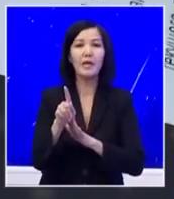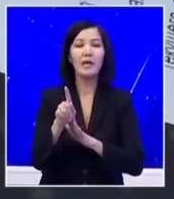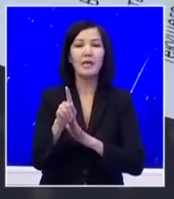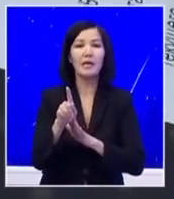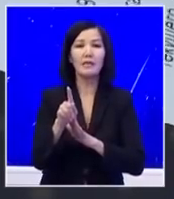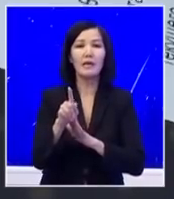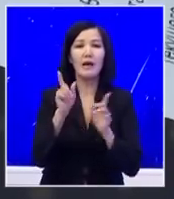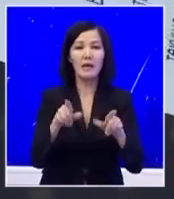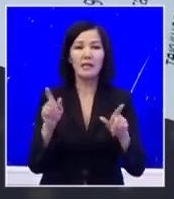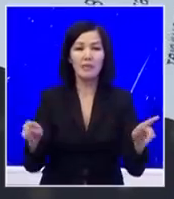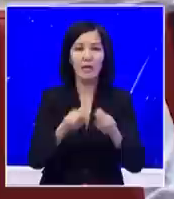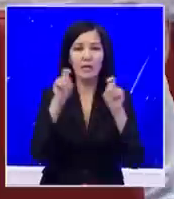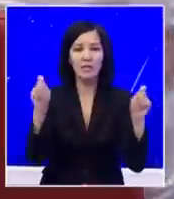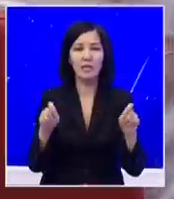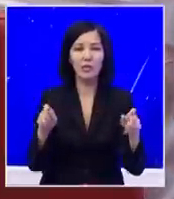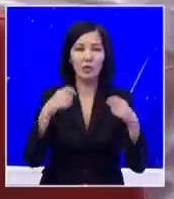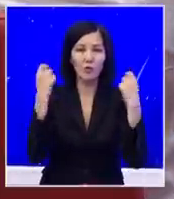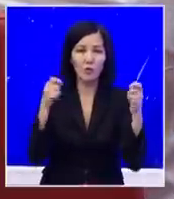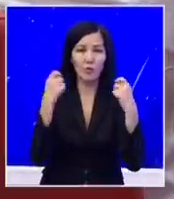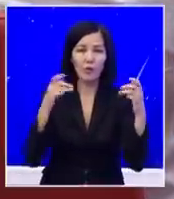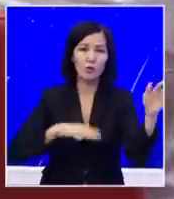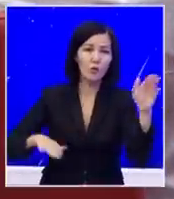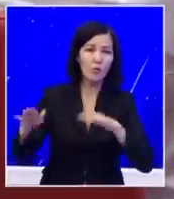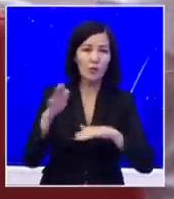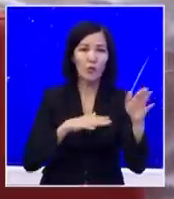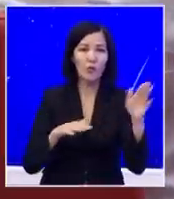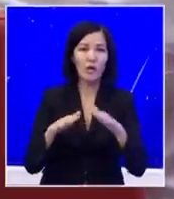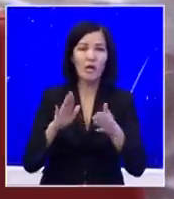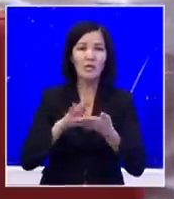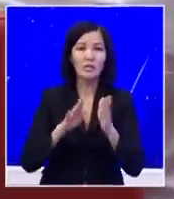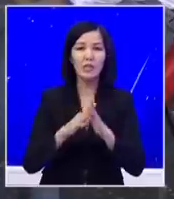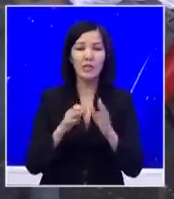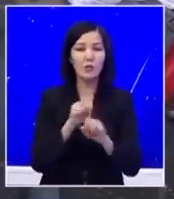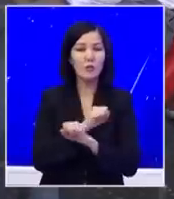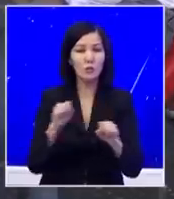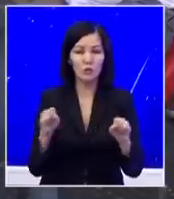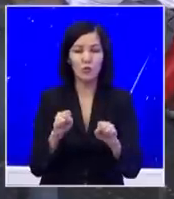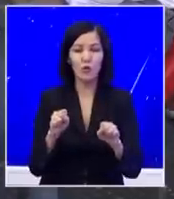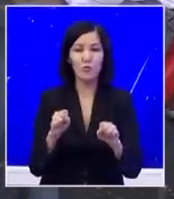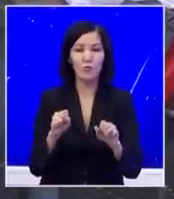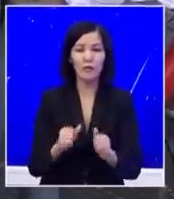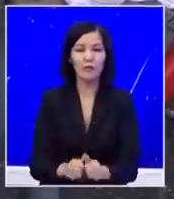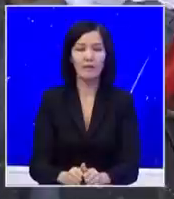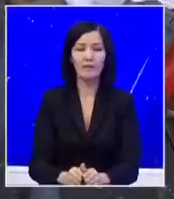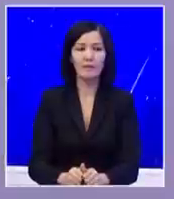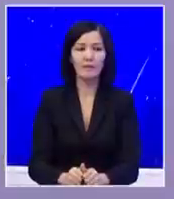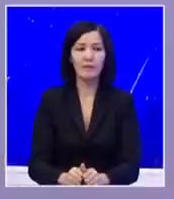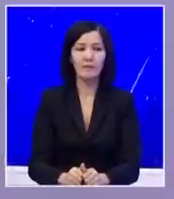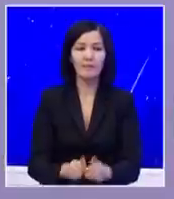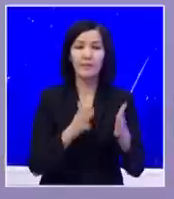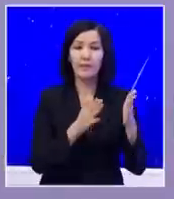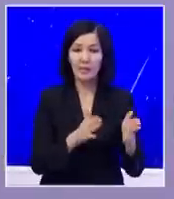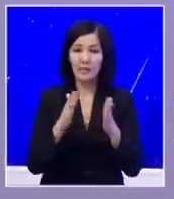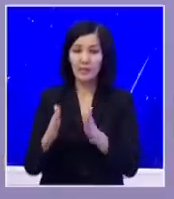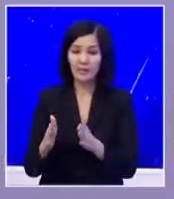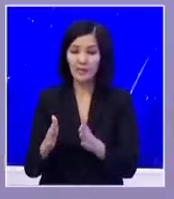Адамдар ашылған жақта той томалақ өткізуге шомылуға ретсіз ағылып, жағдайды ушықтырмауы үшін.